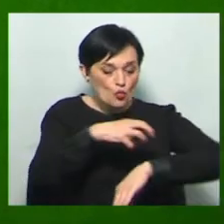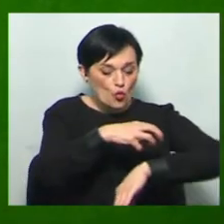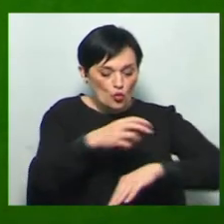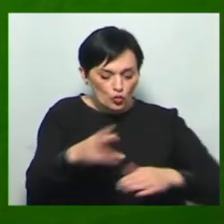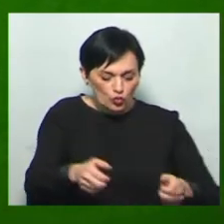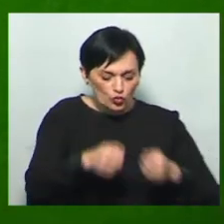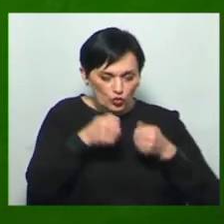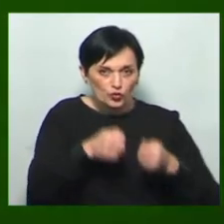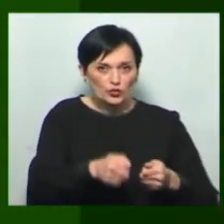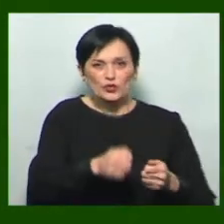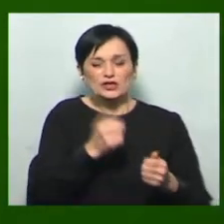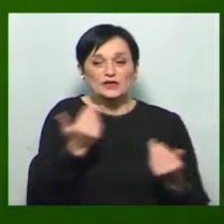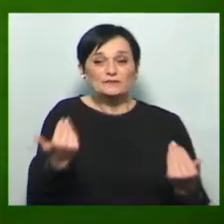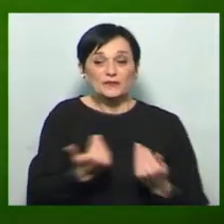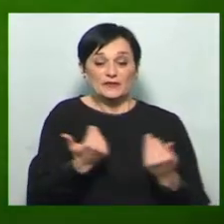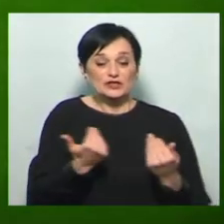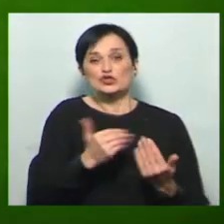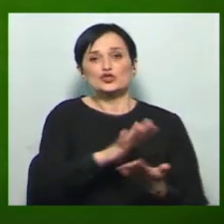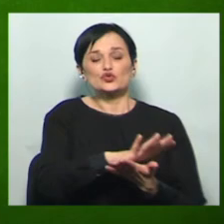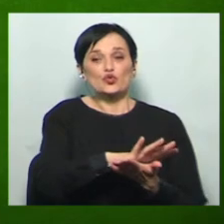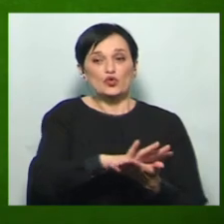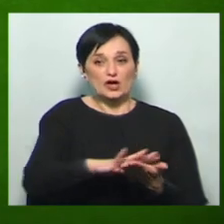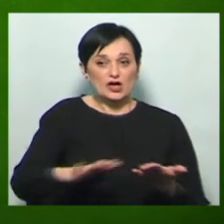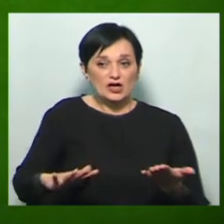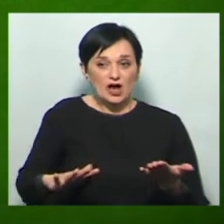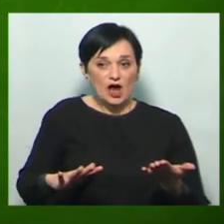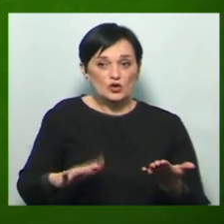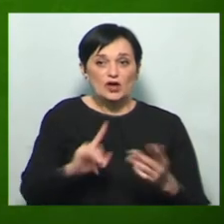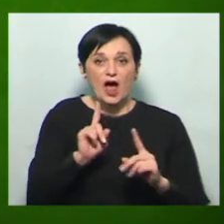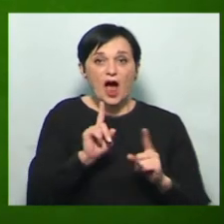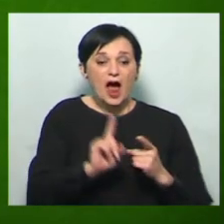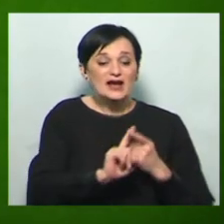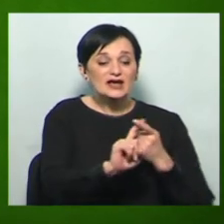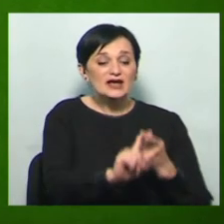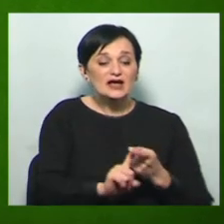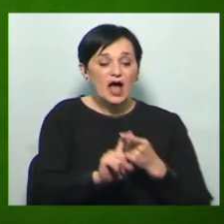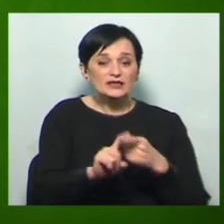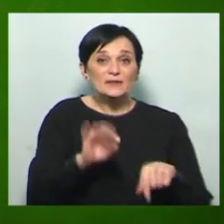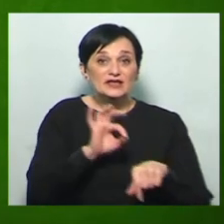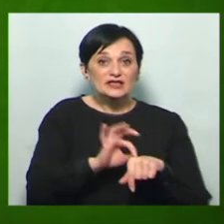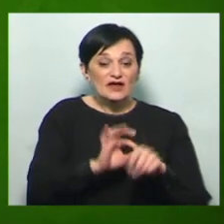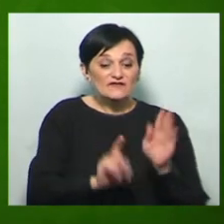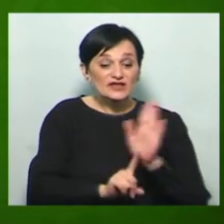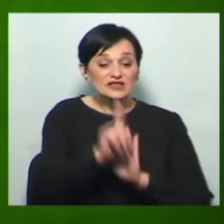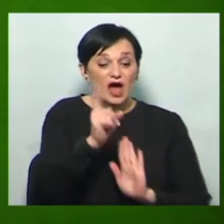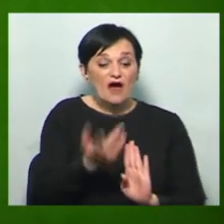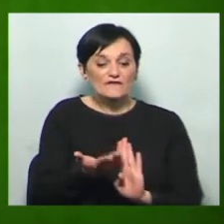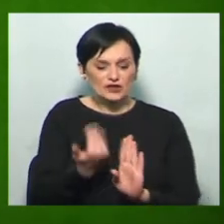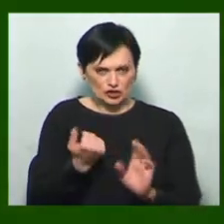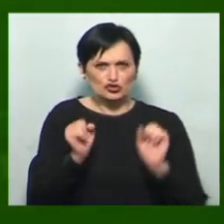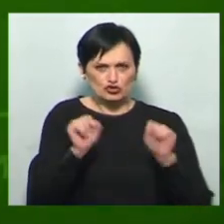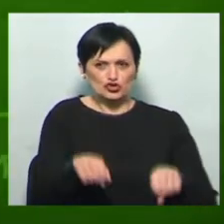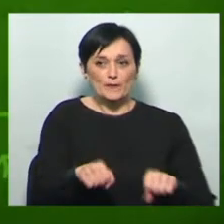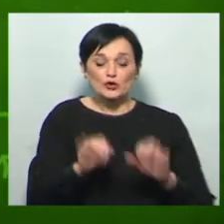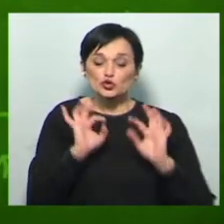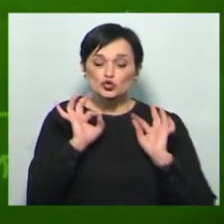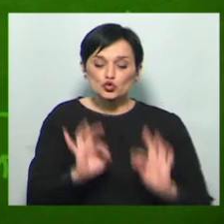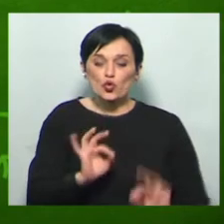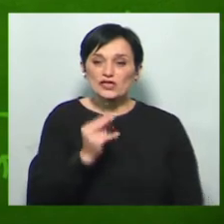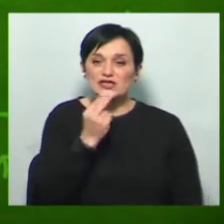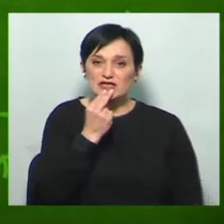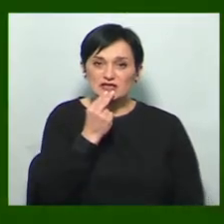მოძრაობით. სიცოცხლის გახანგრძლივება და არა გადამდებ დაავადებათა თავიდან აცილება შესაძლებელია სწორი